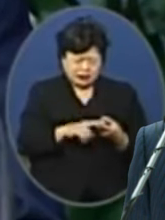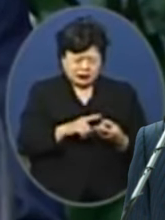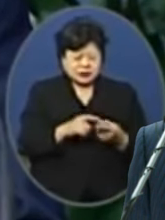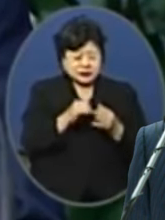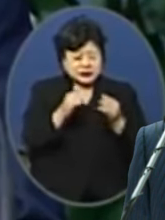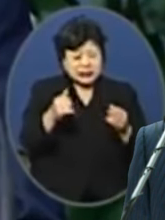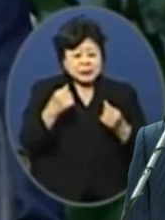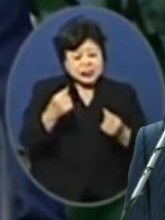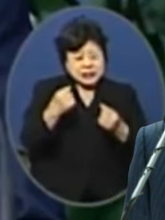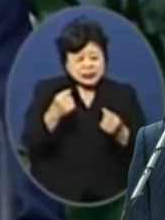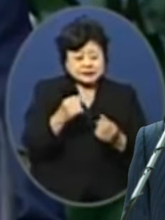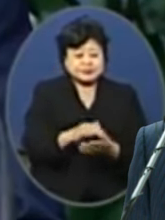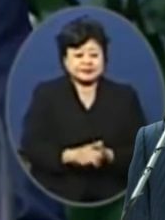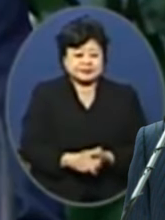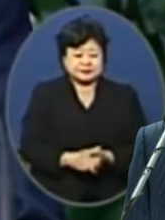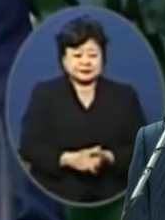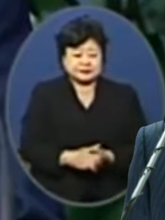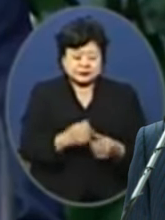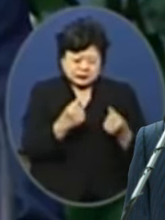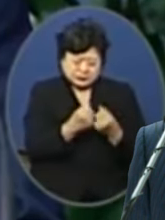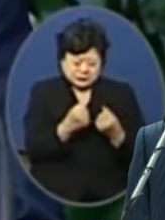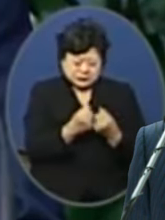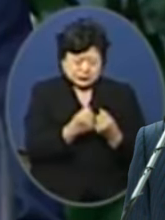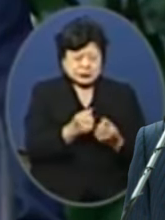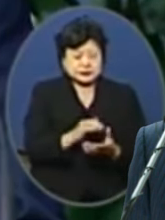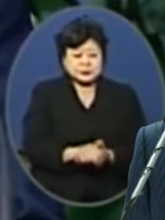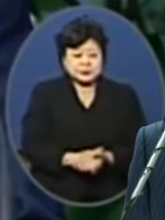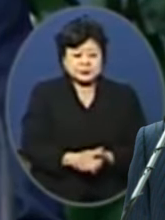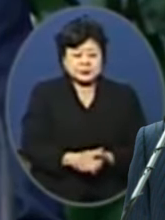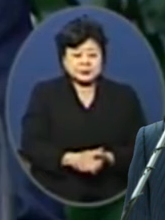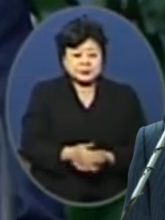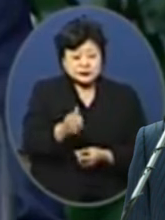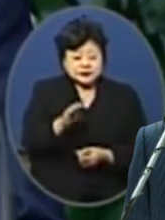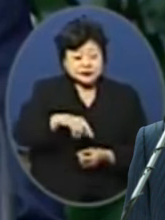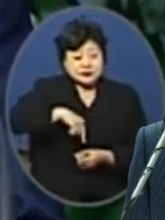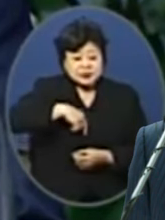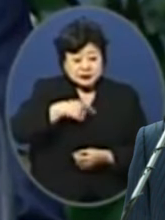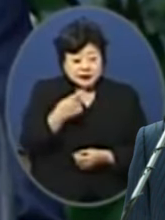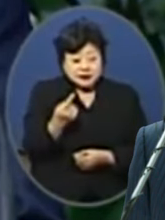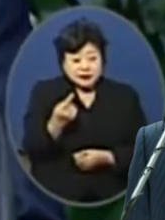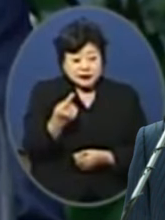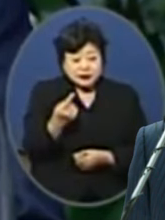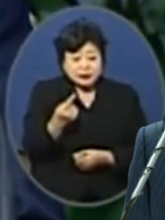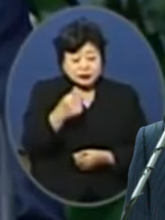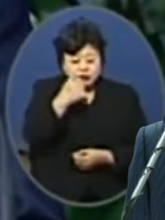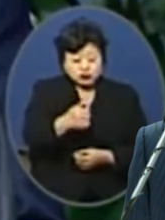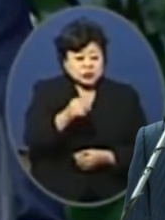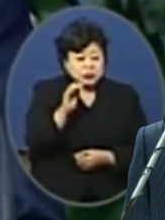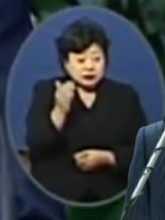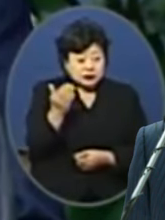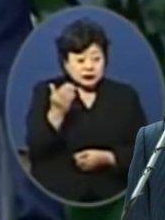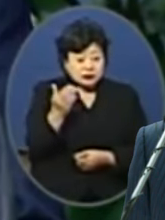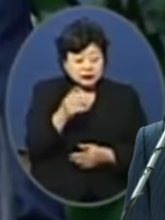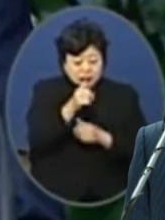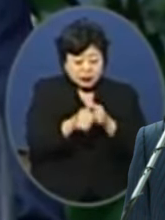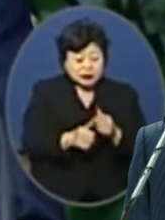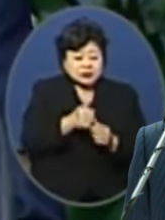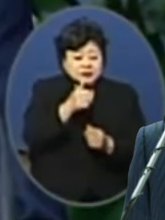인간적인 힘으로 싸우는 것입니다 그러나 자기가 주치가 되어